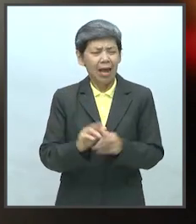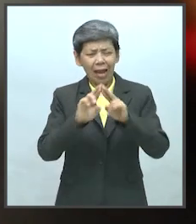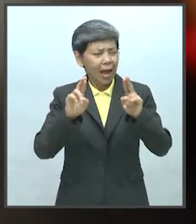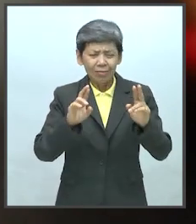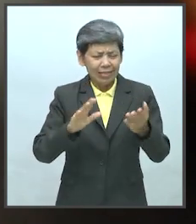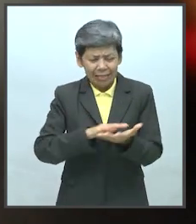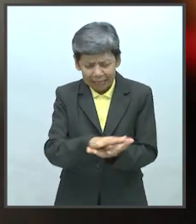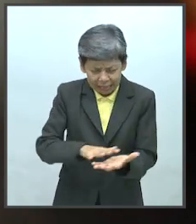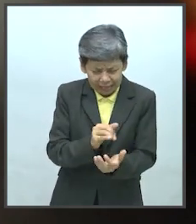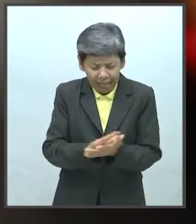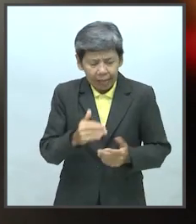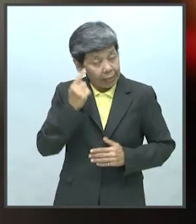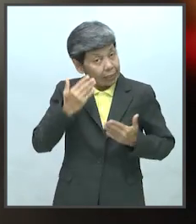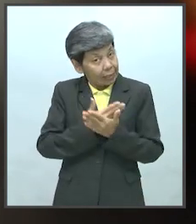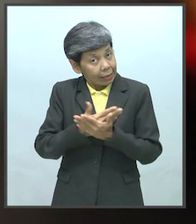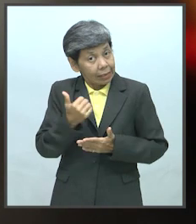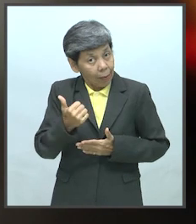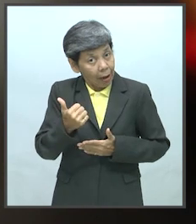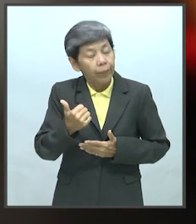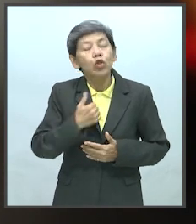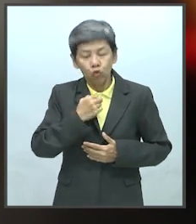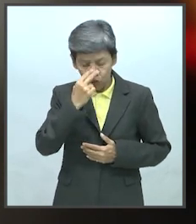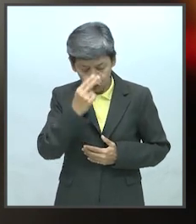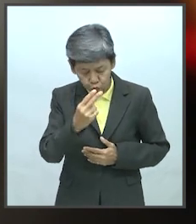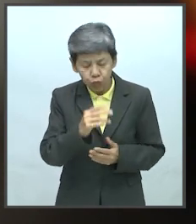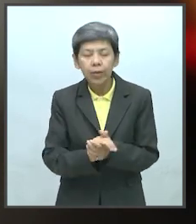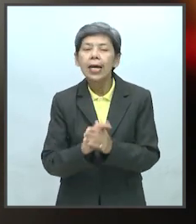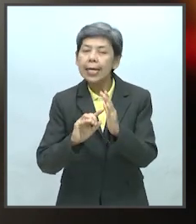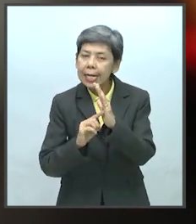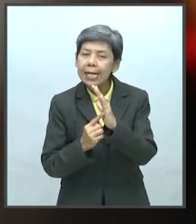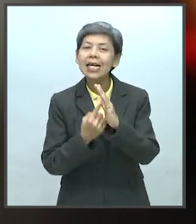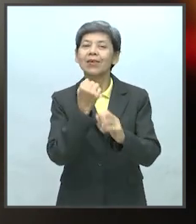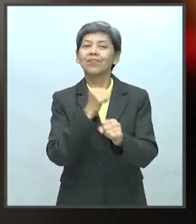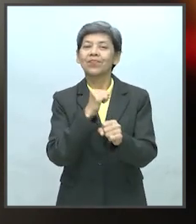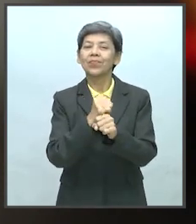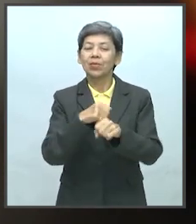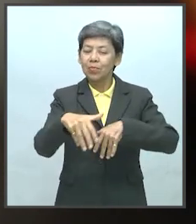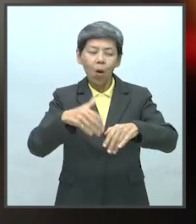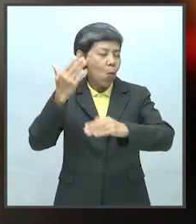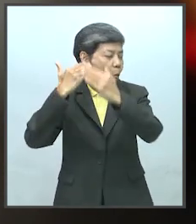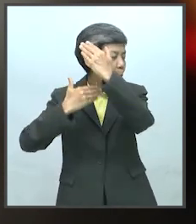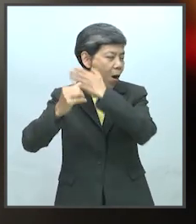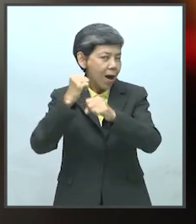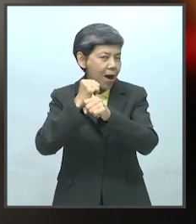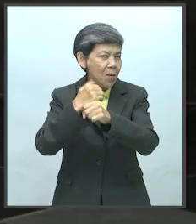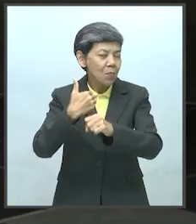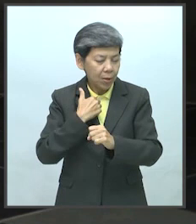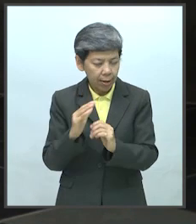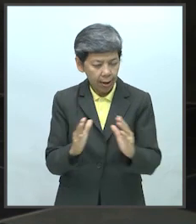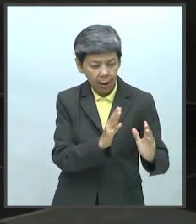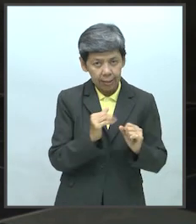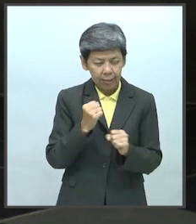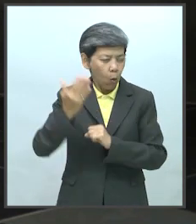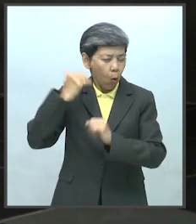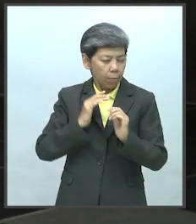าล้างอะไรไม่สะอาดใช้กระทะแบบไหนแทนได้บ้างนะครับแต่ก็ต้องรู้ไว้ว่านี่คือเริ่มต้นมาจากภูมิปัญญาของคนโบราณ ค ือเ